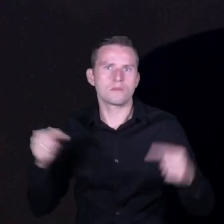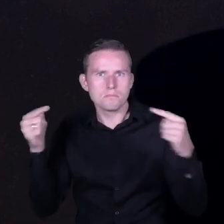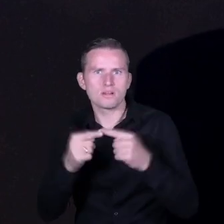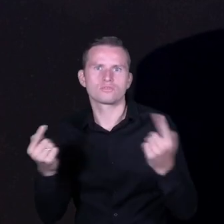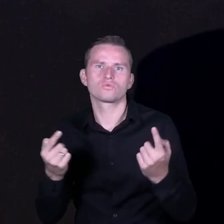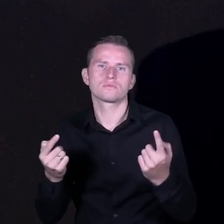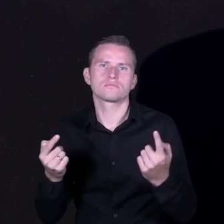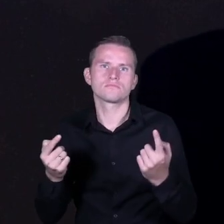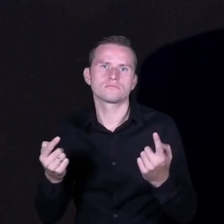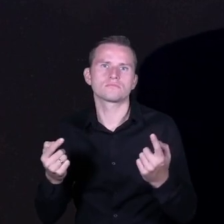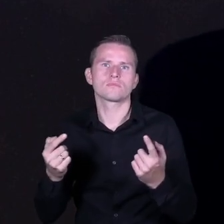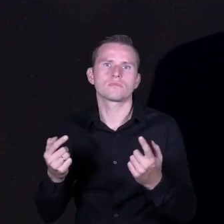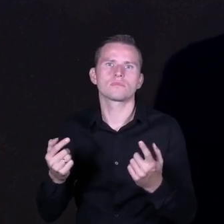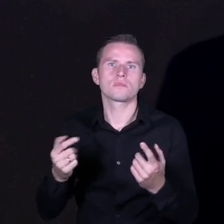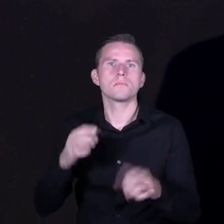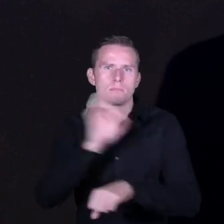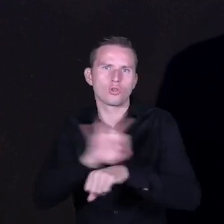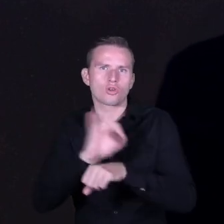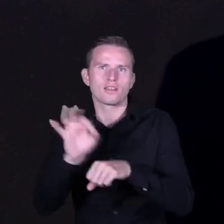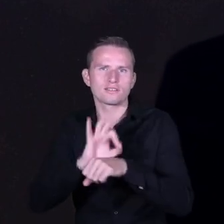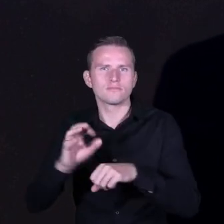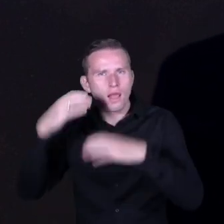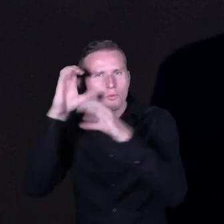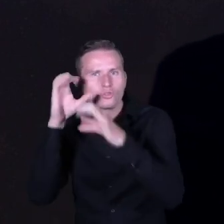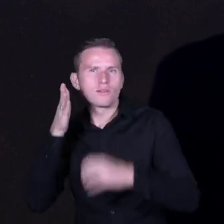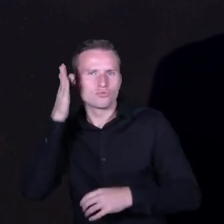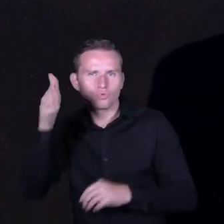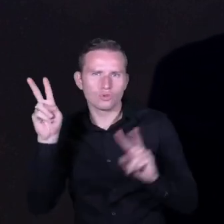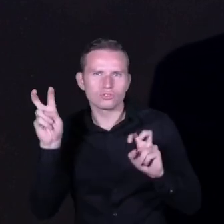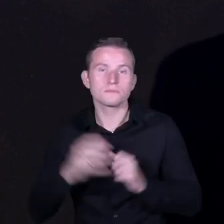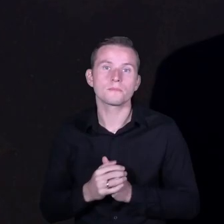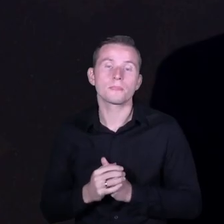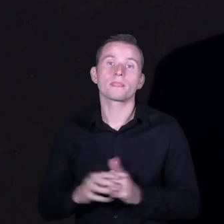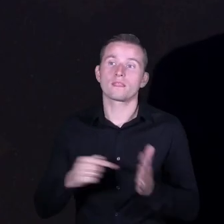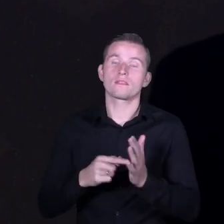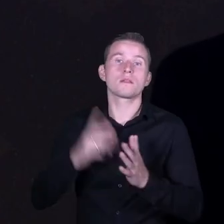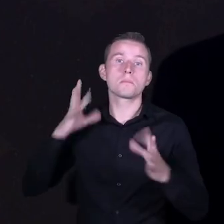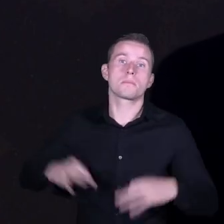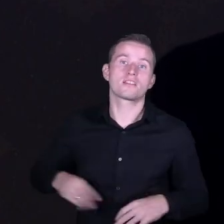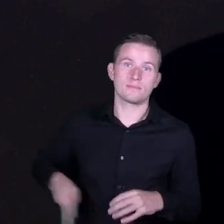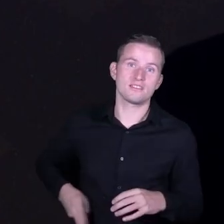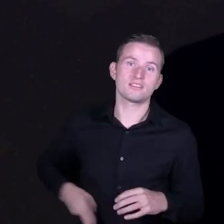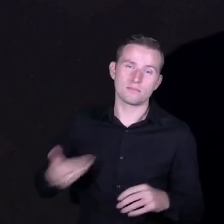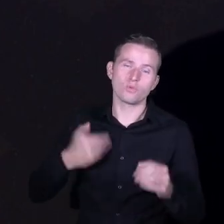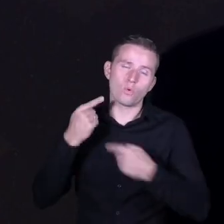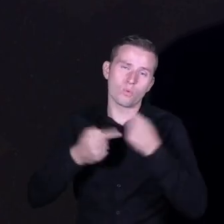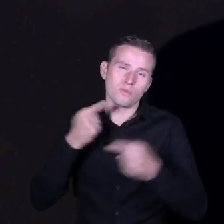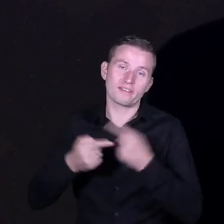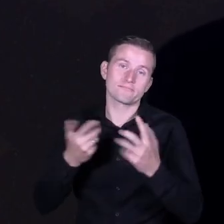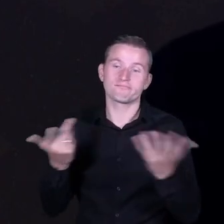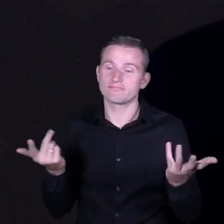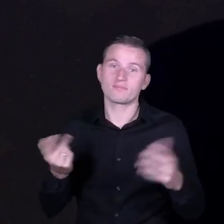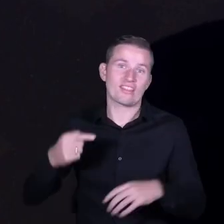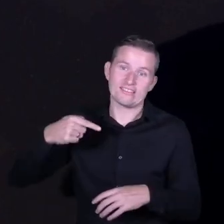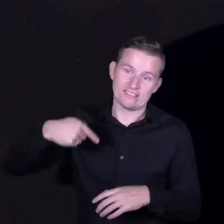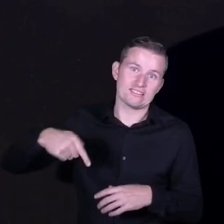rozbudzaniu sprzyja w dużej mierze. Tak? I też już pani minister zapowiadała, że niedługo